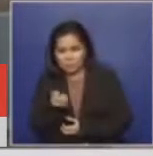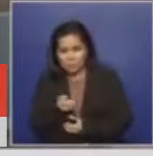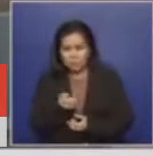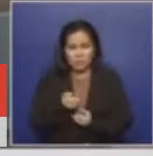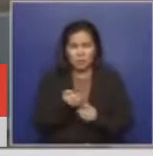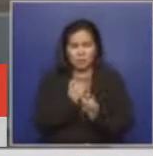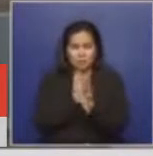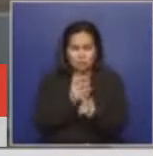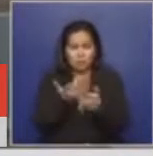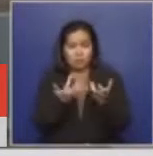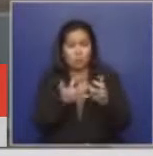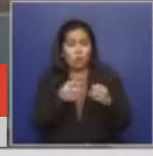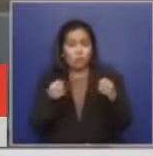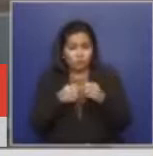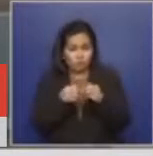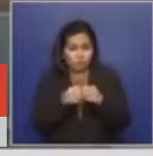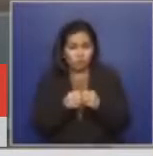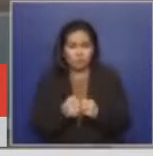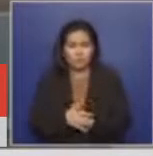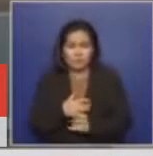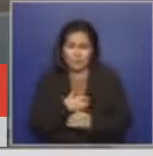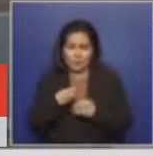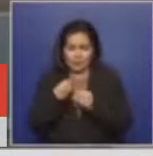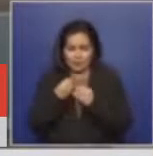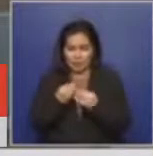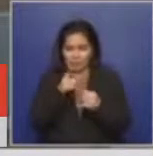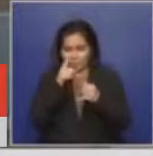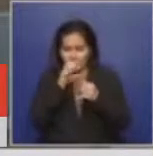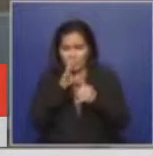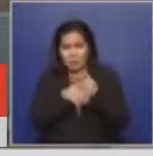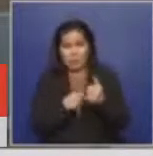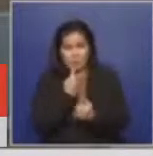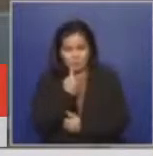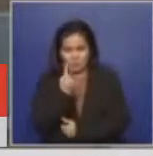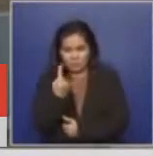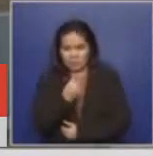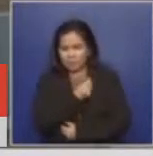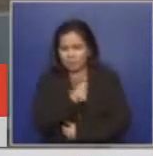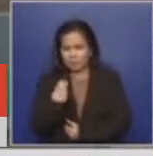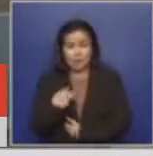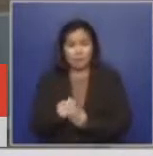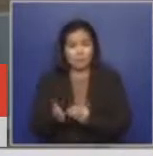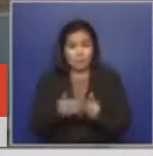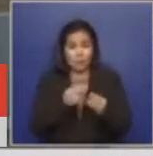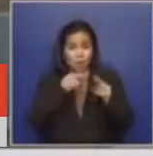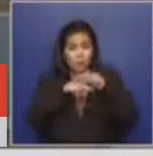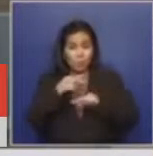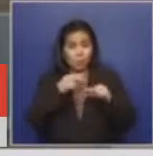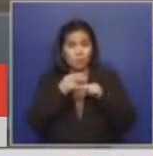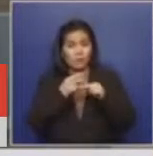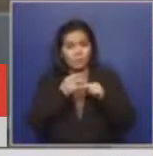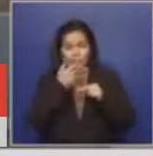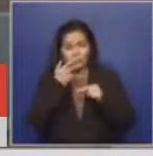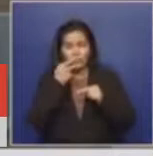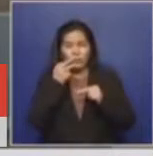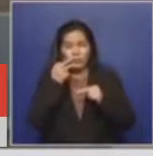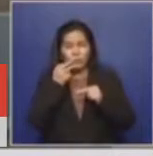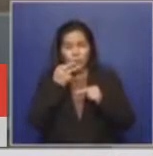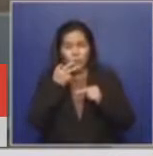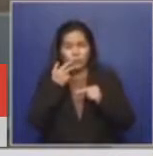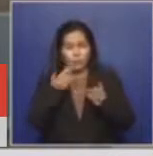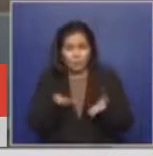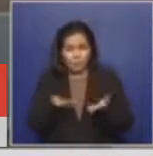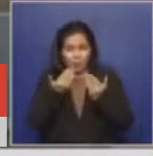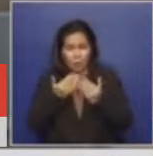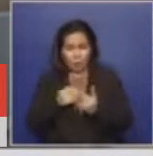าคิวนอกจากนั้นแล้วนะครับซื้อเครื่องตรวจเครื่องวัดน้ำตาลในเลือดเนี่ย นะครับเบาหวานไม่ต้องไปถึงโรงพยาบาลไม่ต้